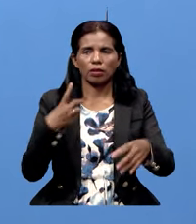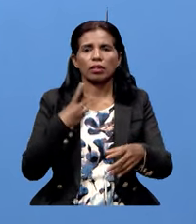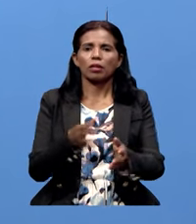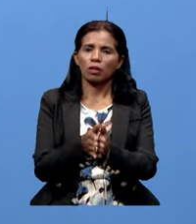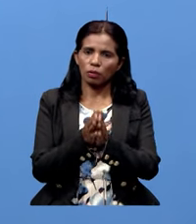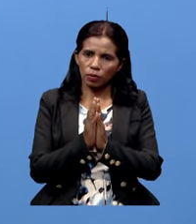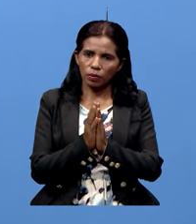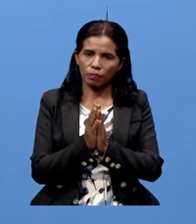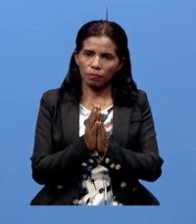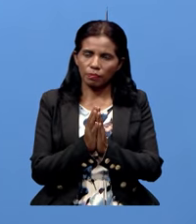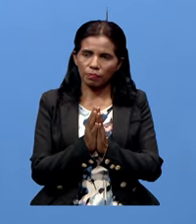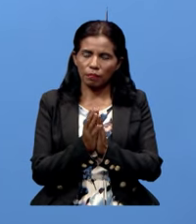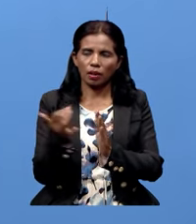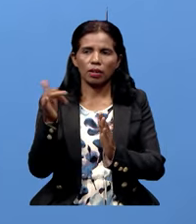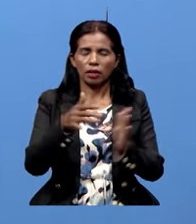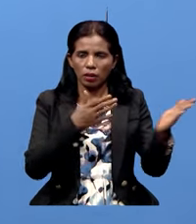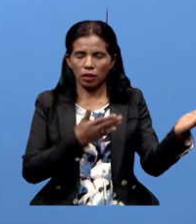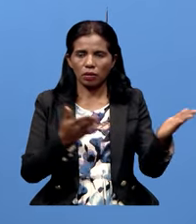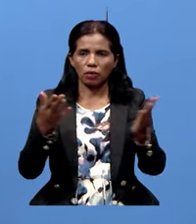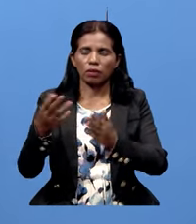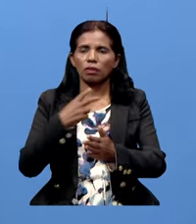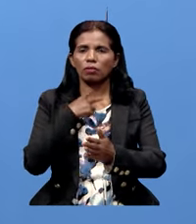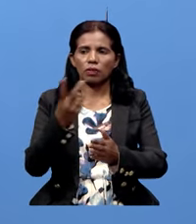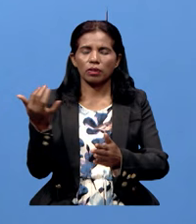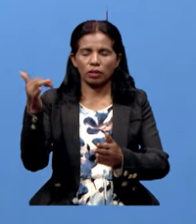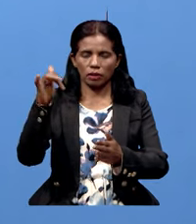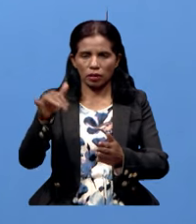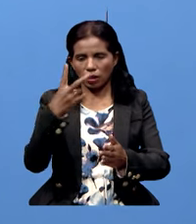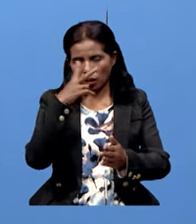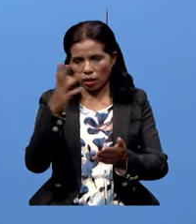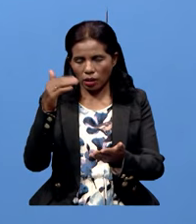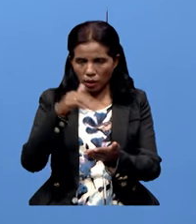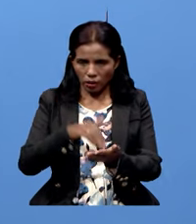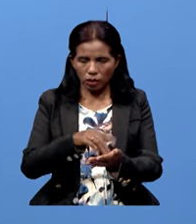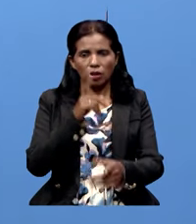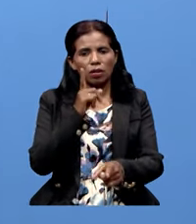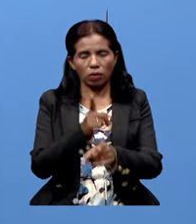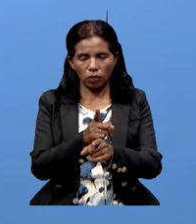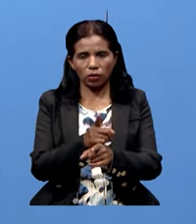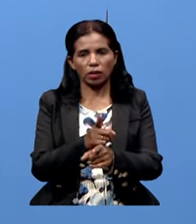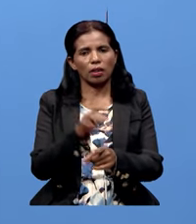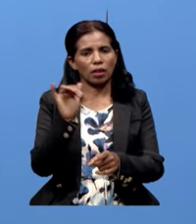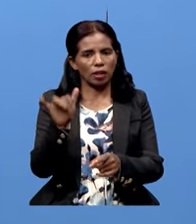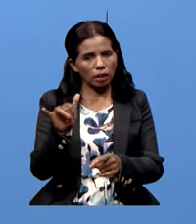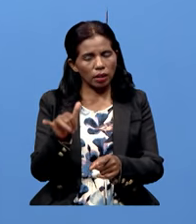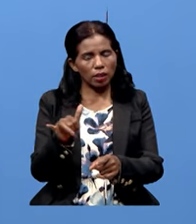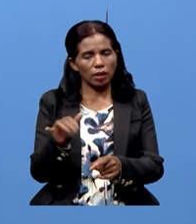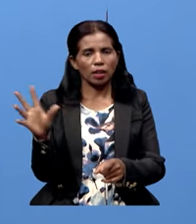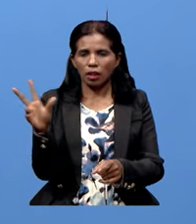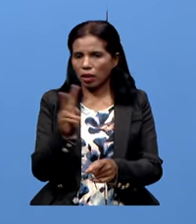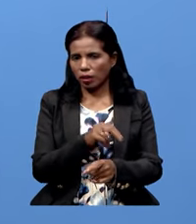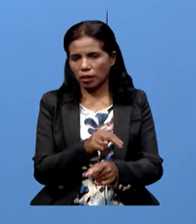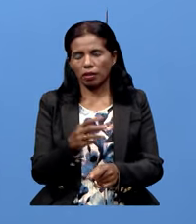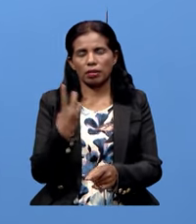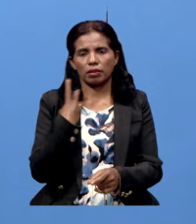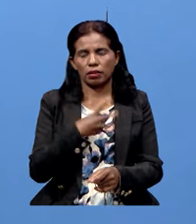para ser hatama ser nem voi sera depois ta halo croce ko terreno kata glosu ne kalae lista ne bene sera ser no